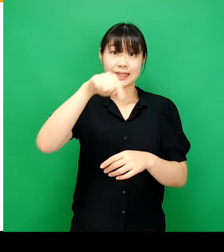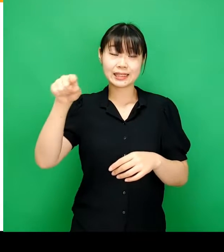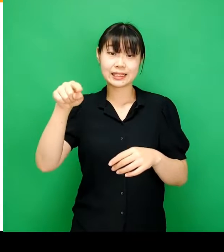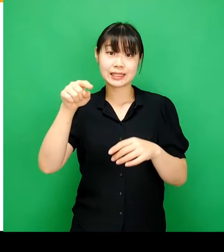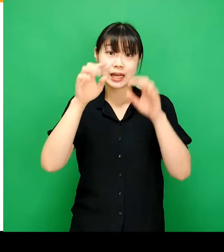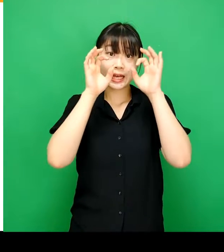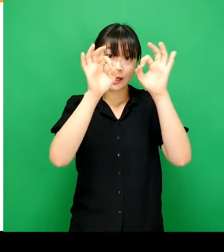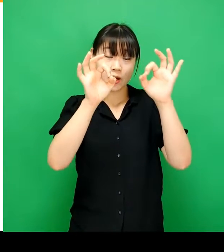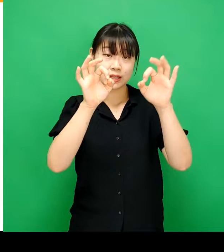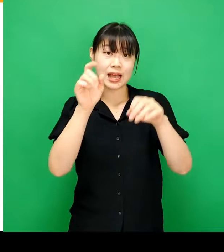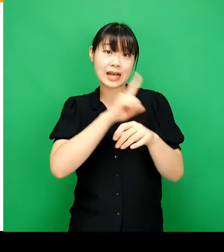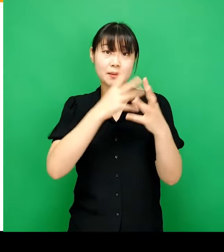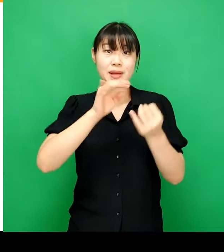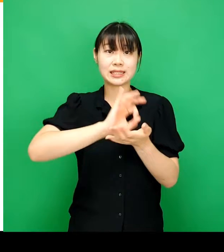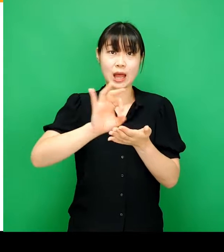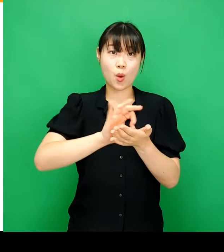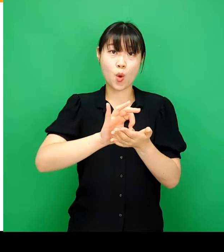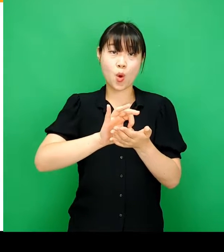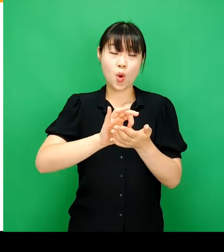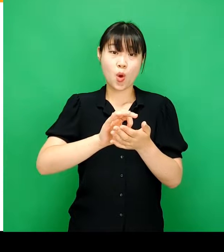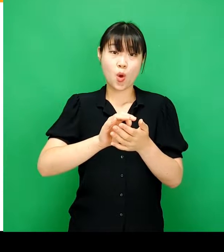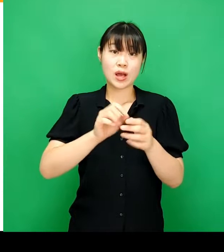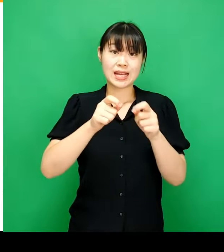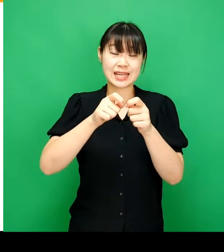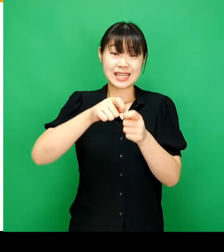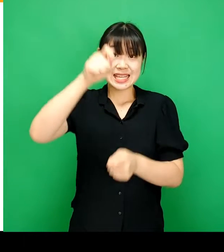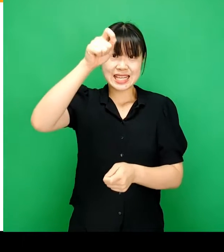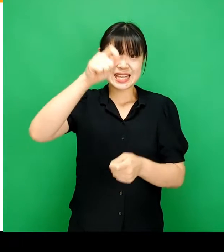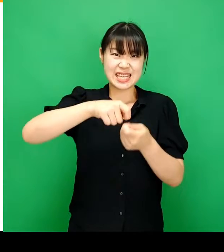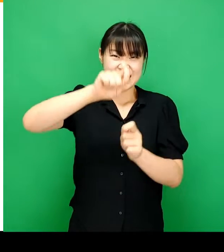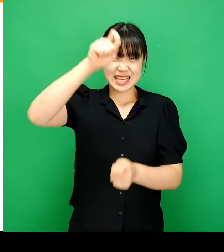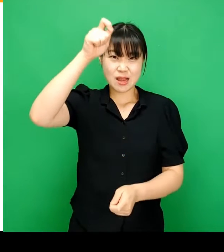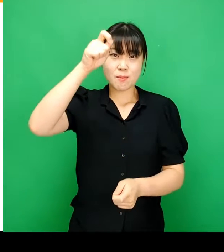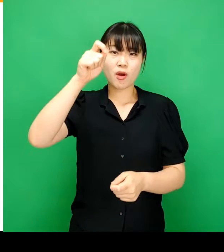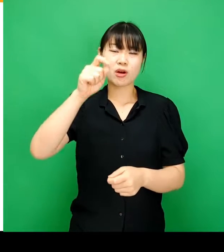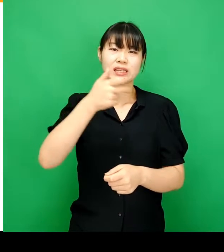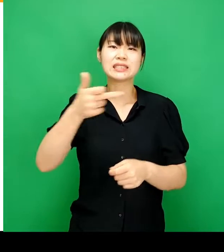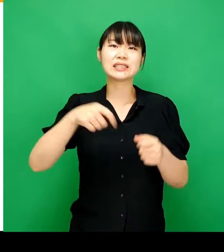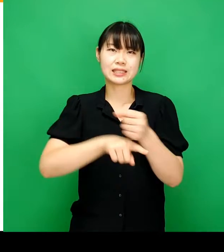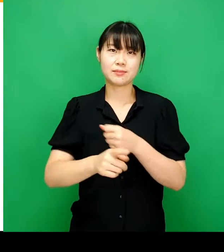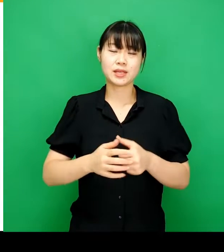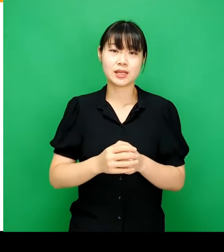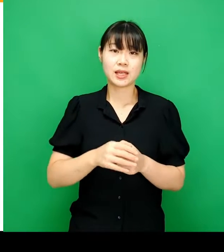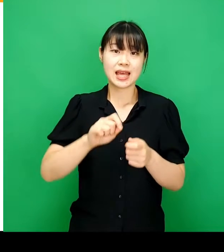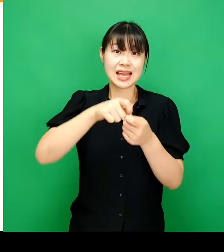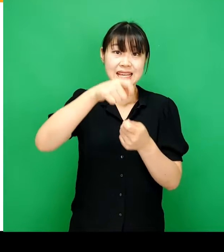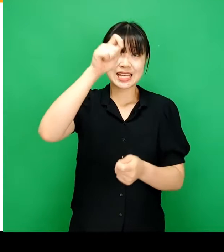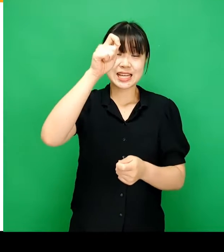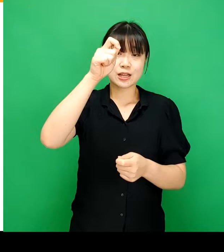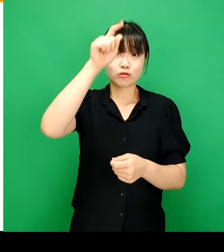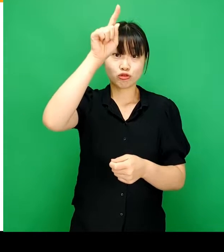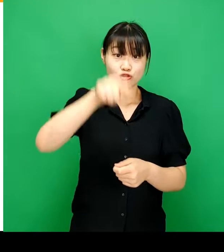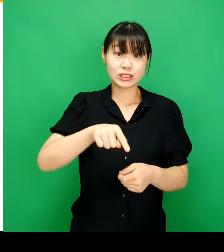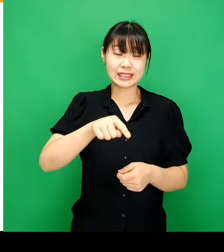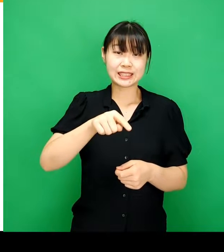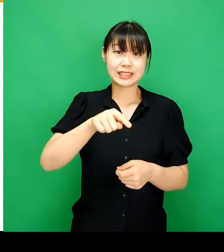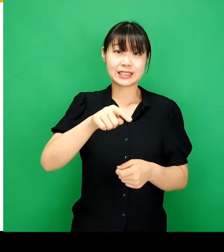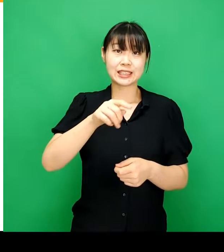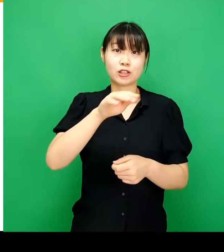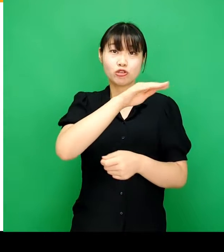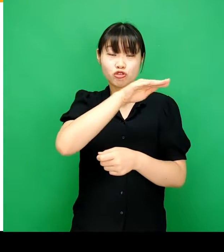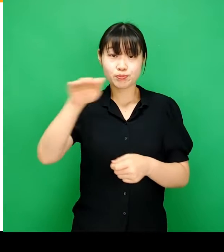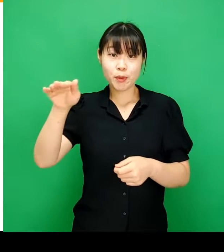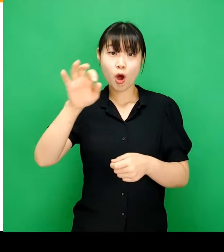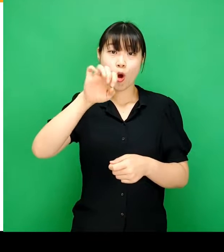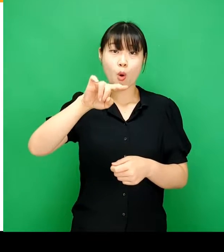흔하게 사용하는 시각적 단서로 길이가 길수록 절대값이 더 크다는 것을 의미합니다.